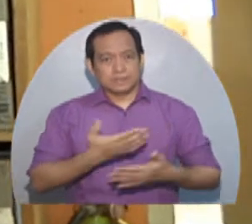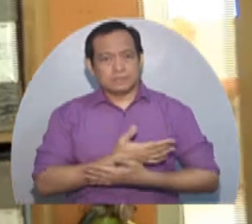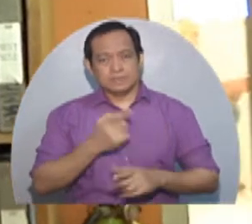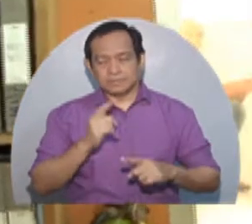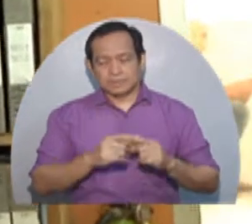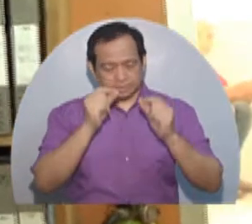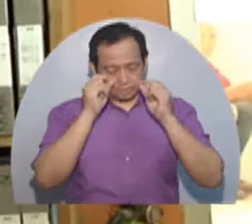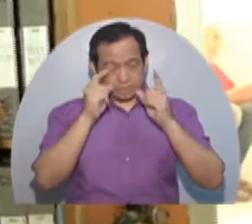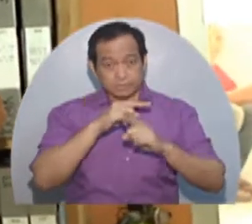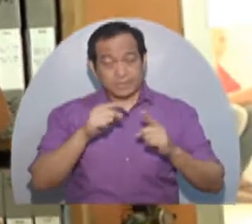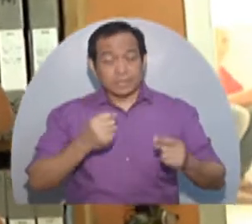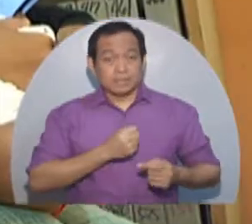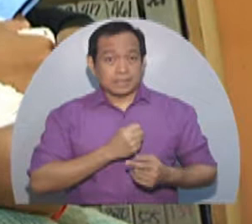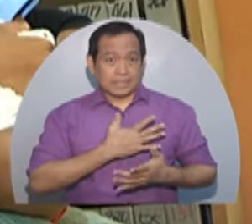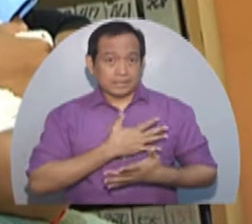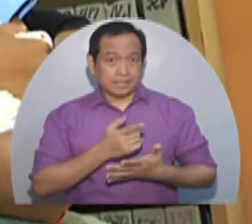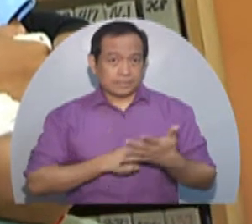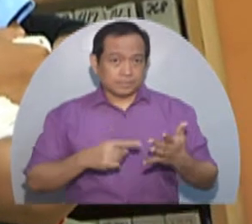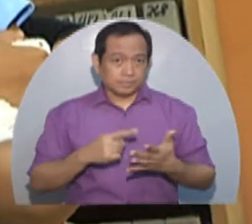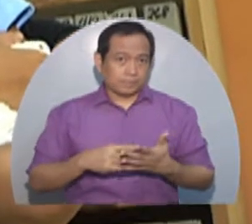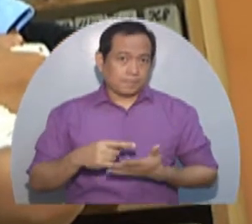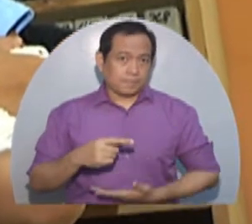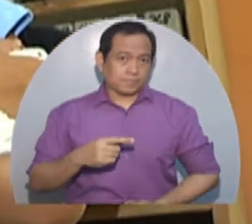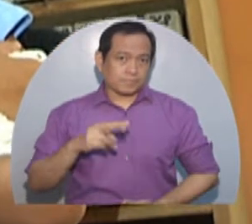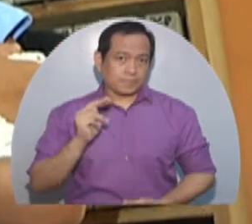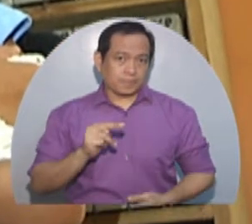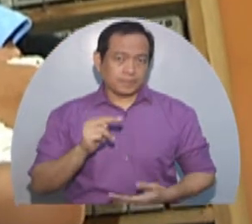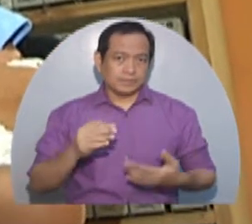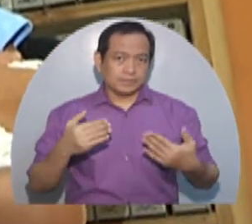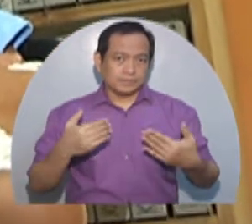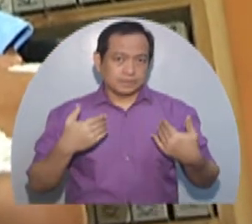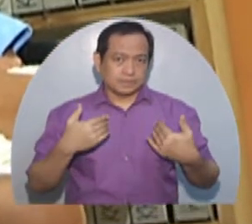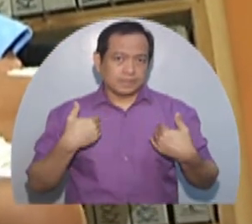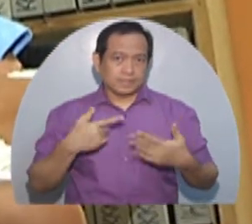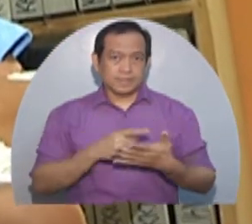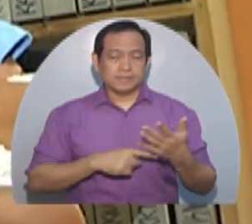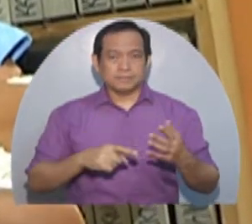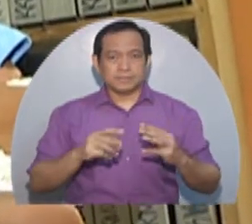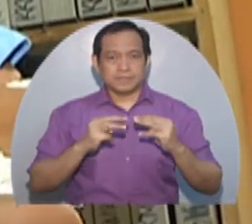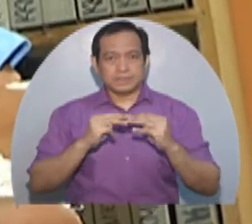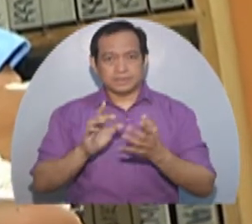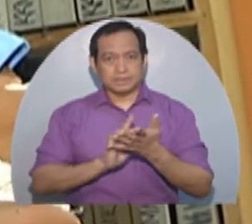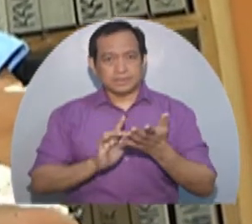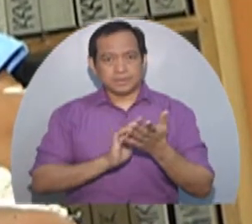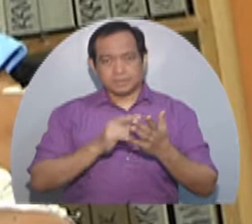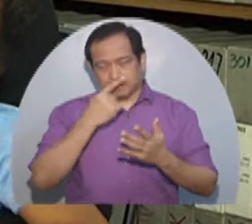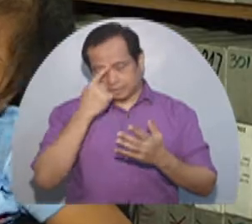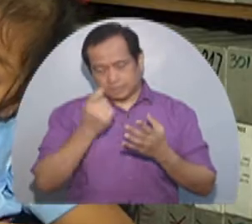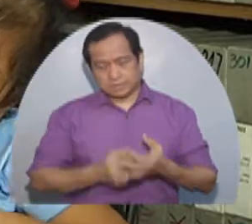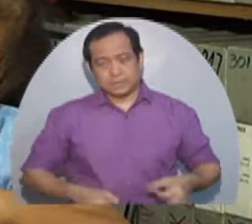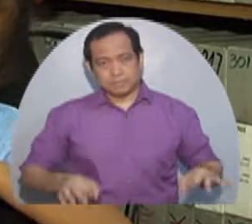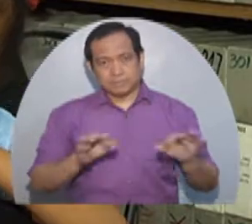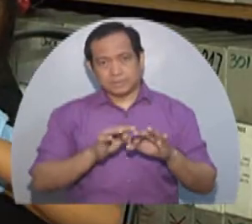siya magising pag inaatake. Kailangan niya pong ngayon na yung maintenance niya pong gamot kasi